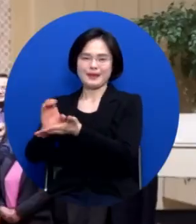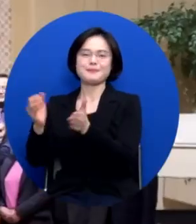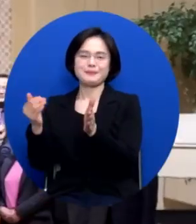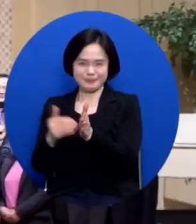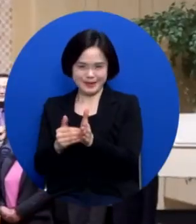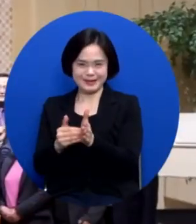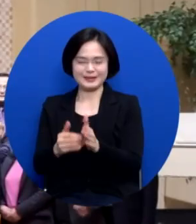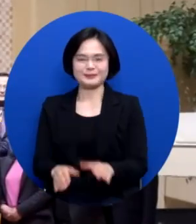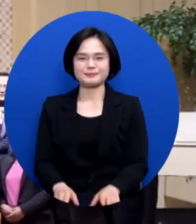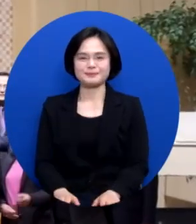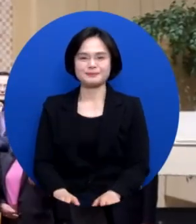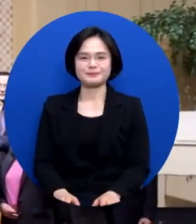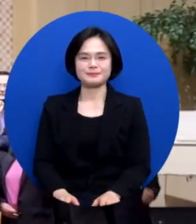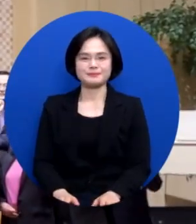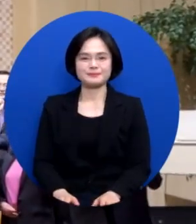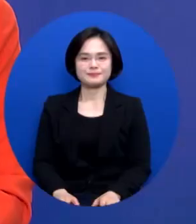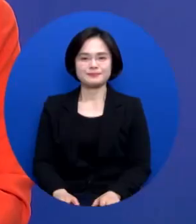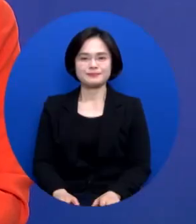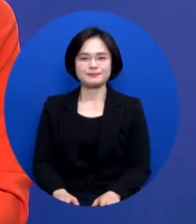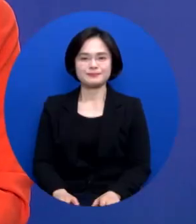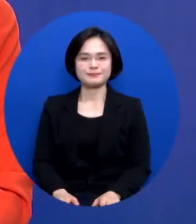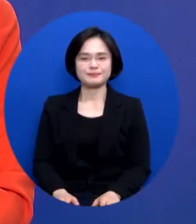순서가 이어졌습니다.